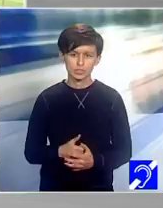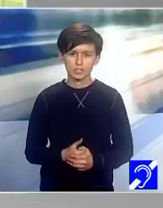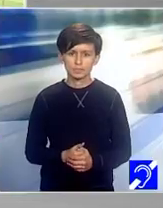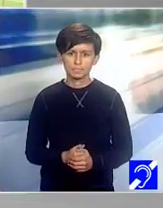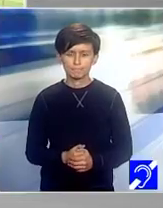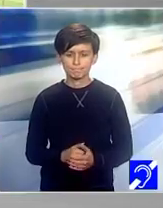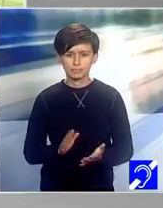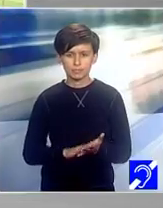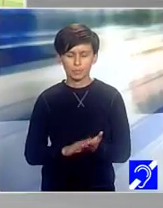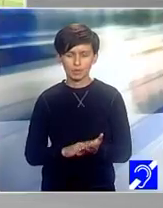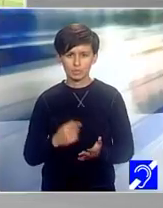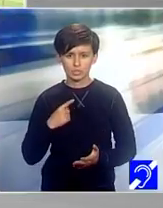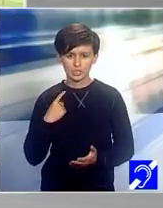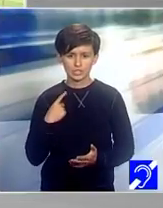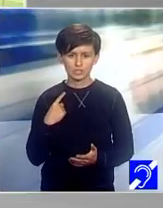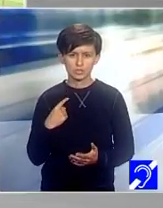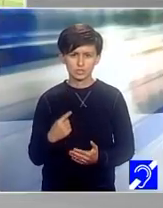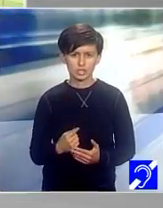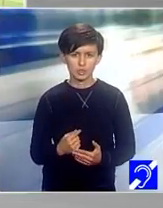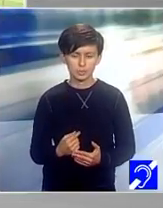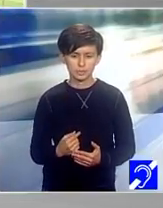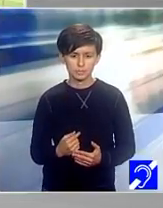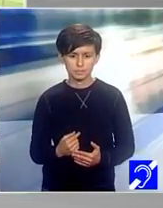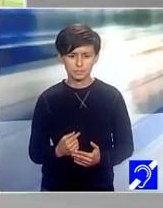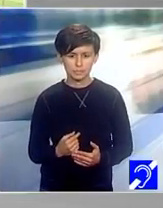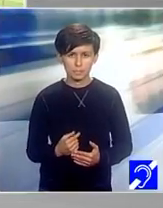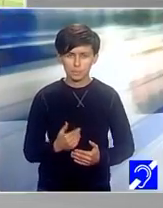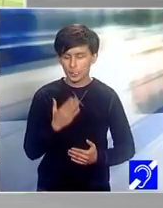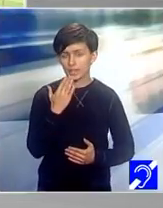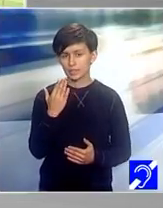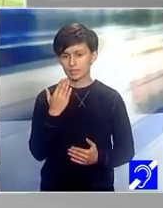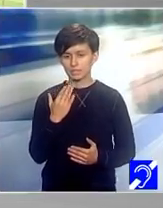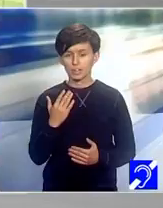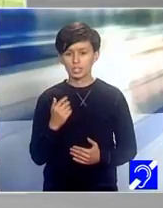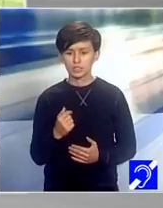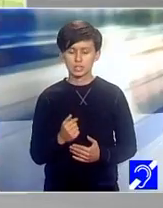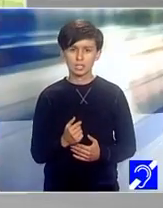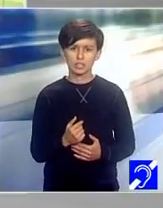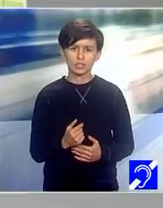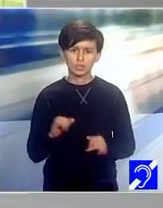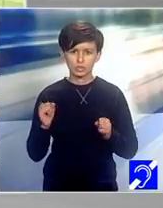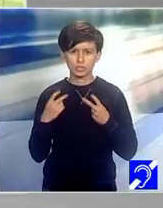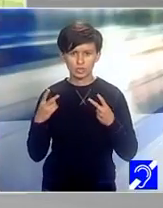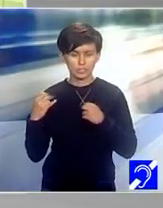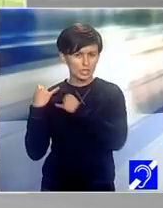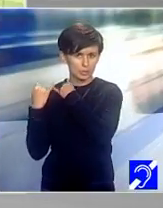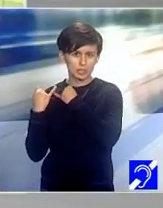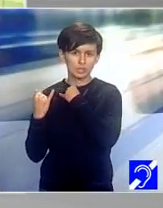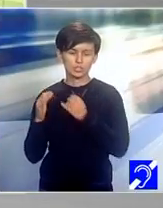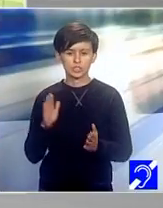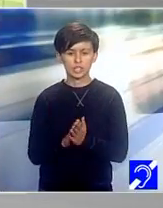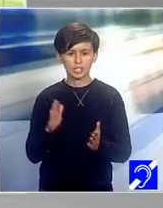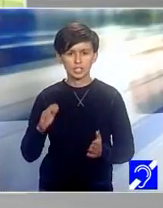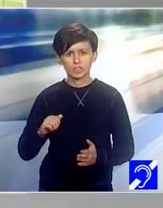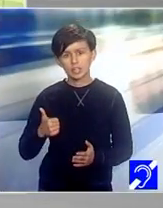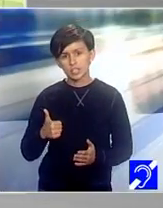Însuși faptul că ne aflăm în fața unui eveniment istoric de a ne califica pentru prima